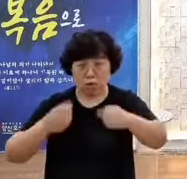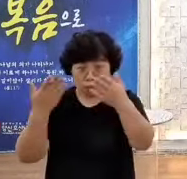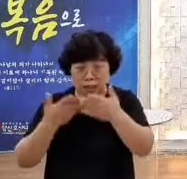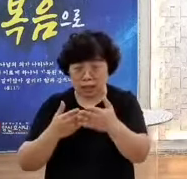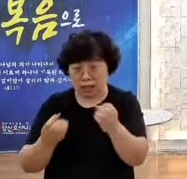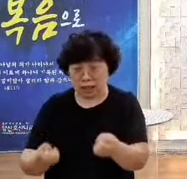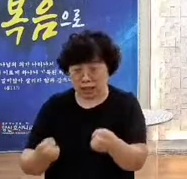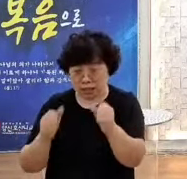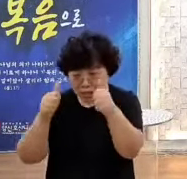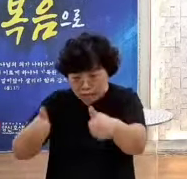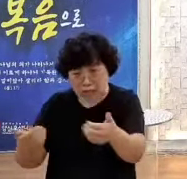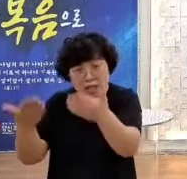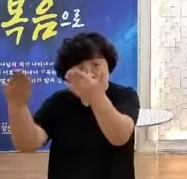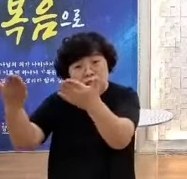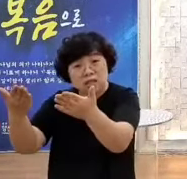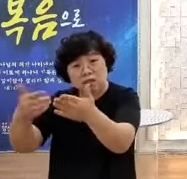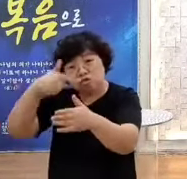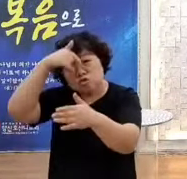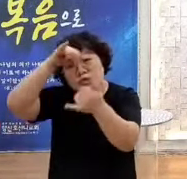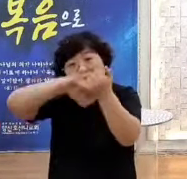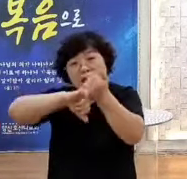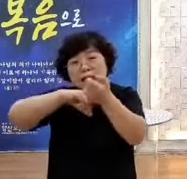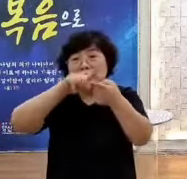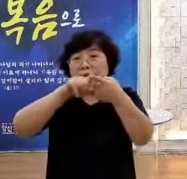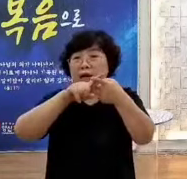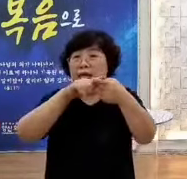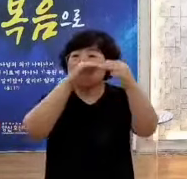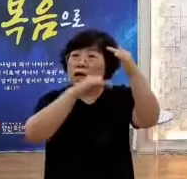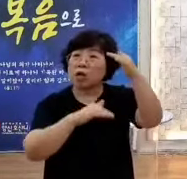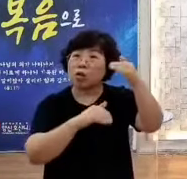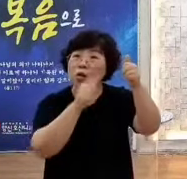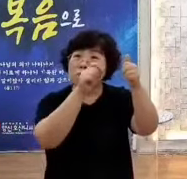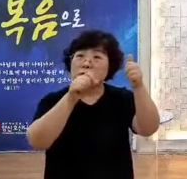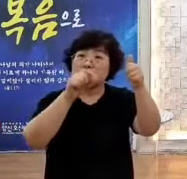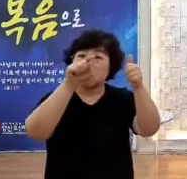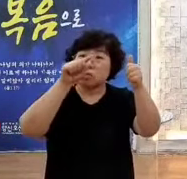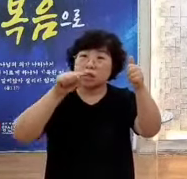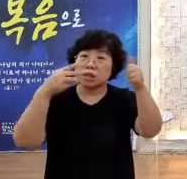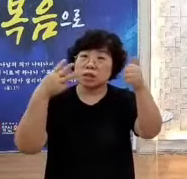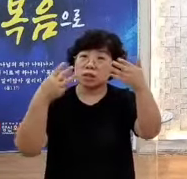그렇게 우리 죄 없다 용서해 주시면서 이렇게 왔는데 하물며 14절 넘기고